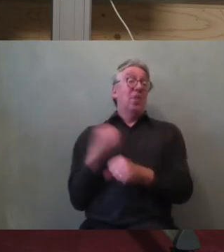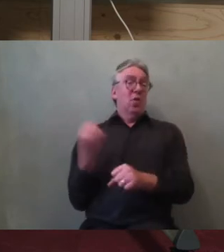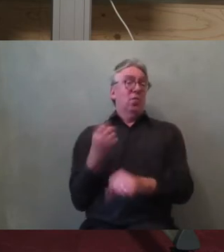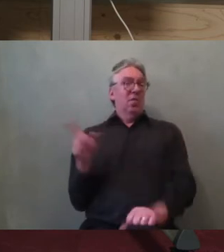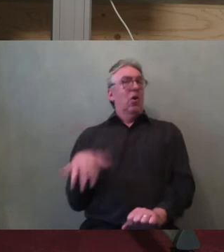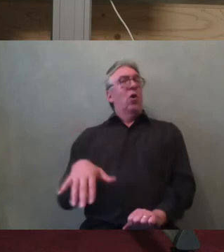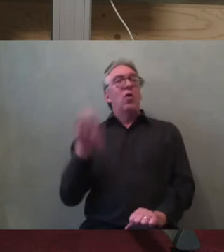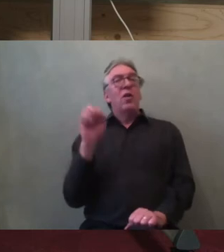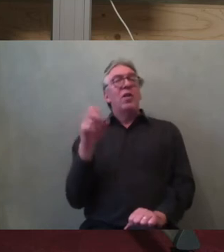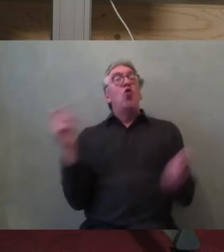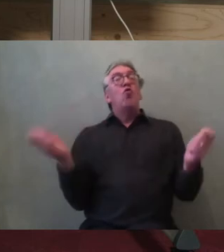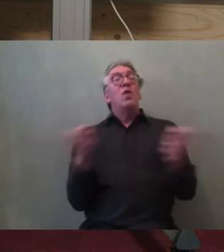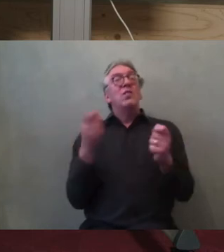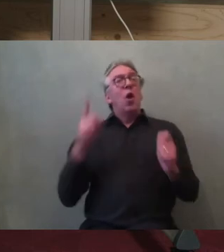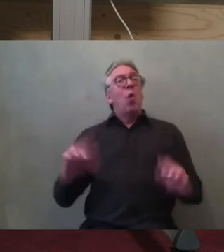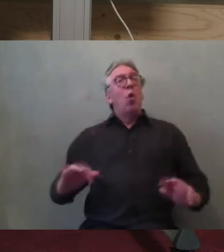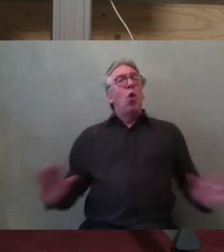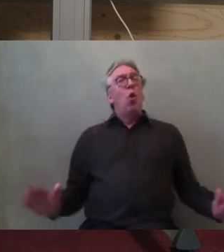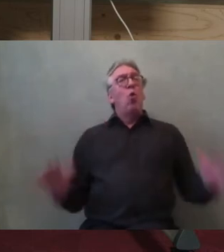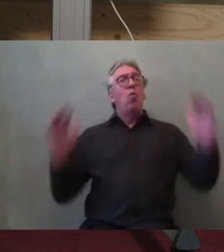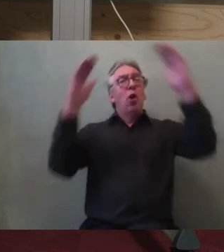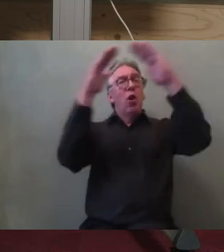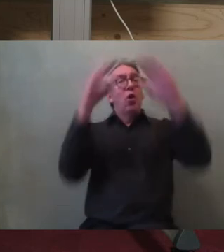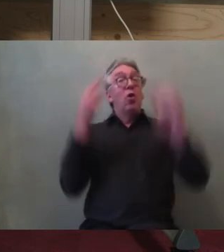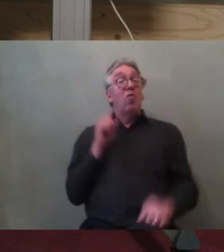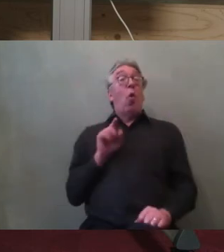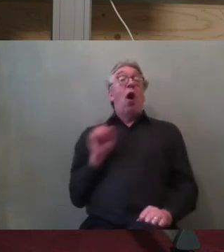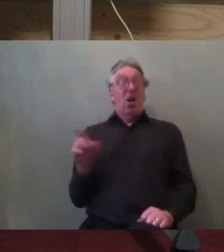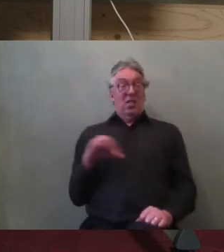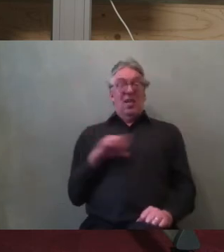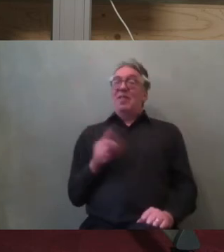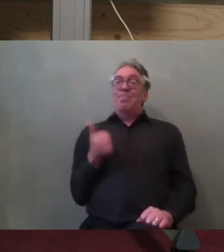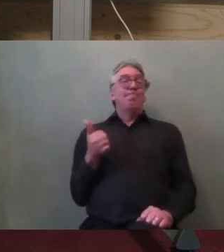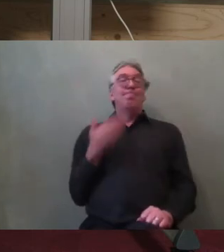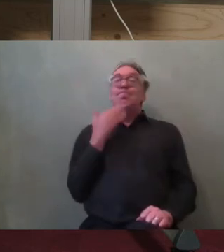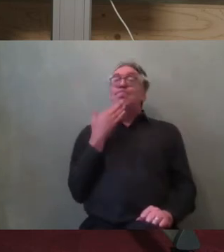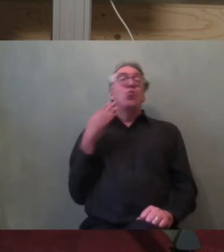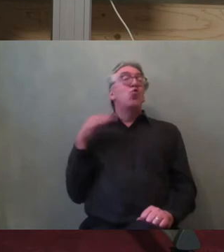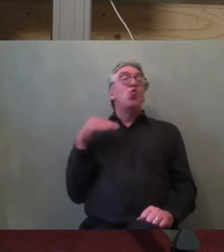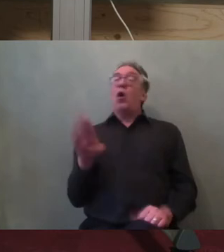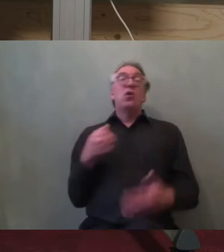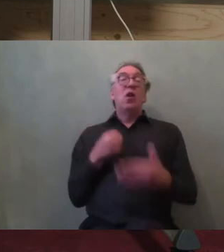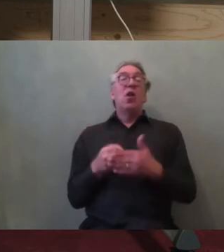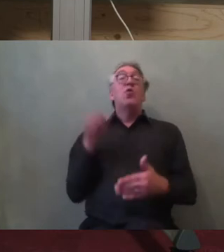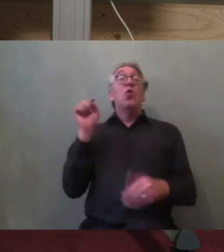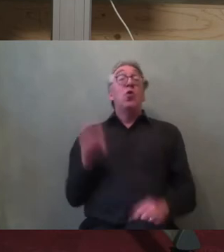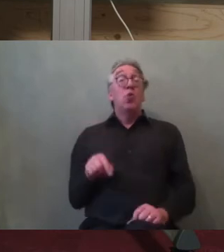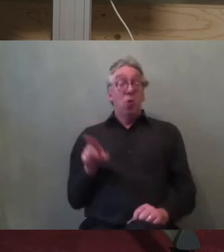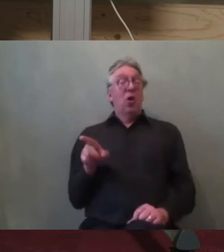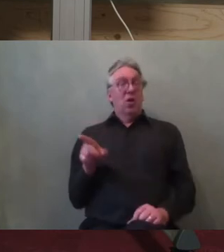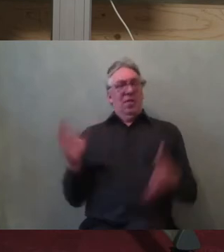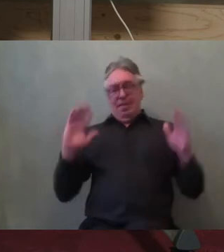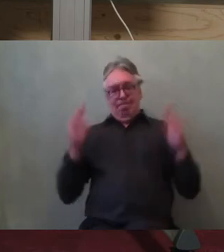op een heuvel plaatsvond voor haar niet goed toegankelijk was. Inmiddels heeft ze van toegankelijkheid haar werk gemaakt. Ze was een van